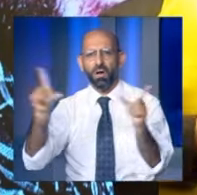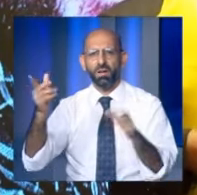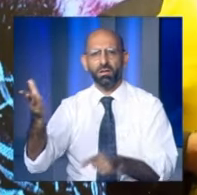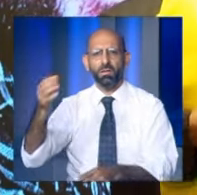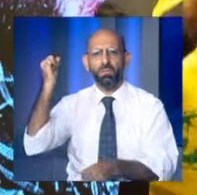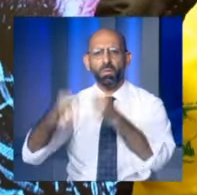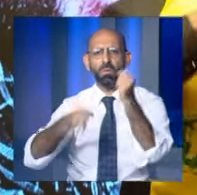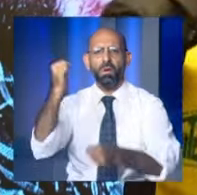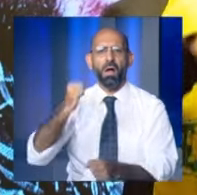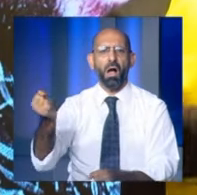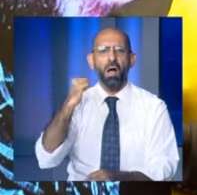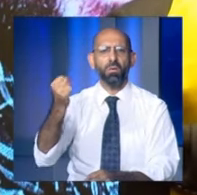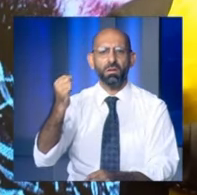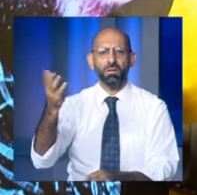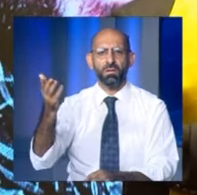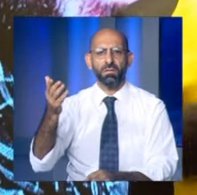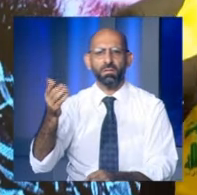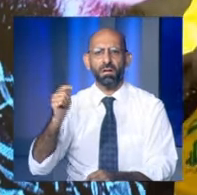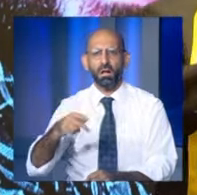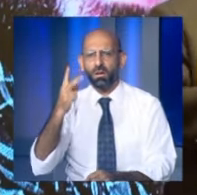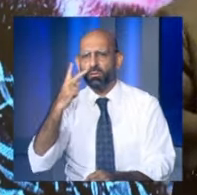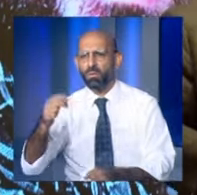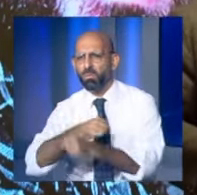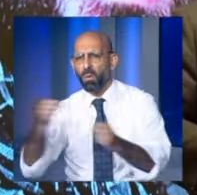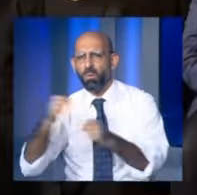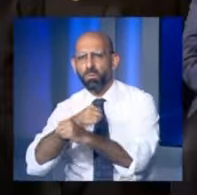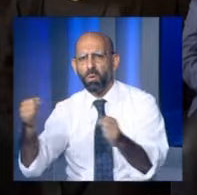نفسه المهزومة ويلجأ